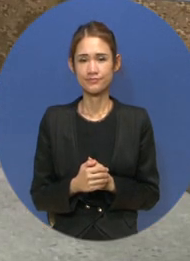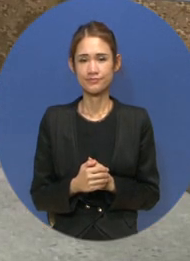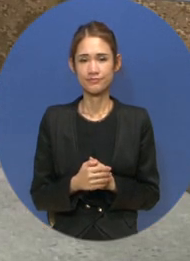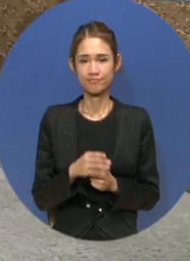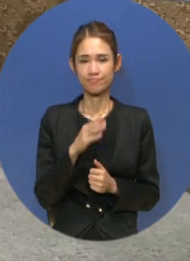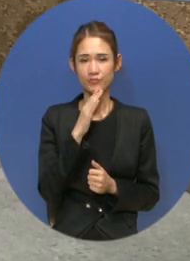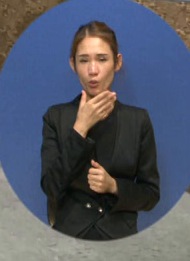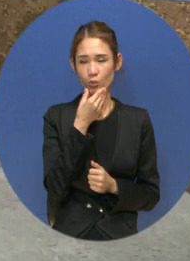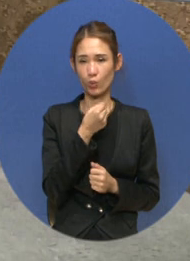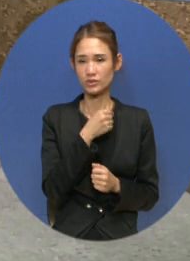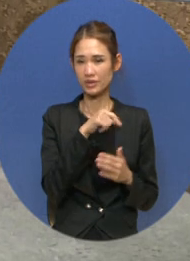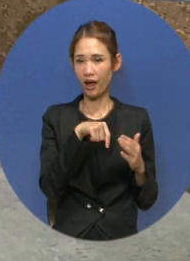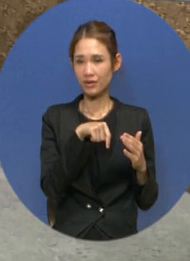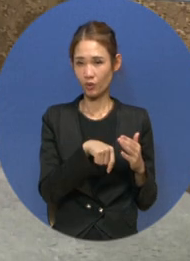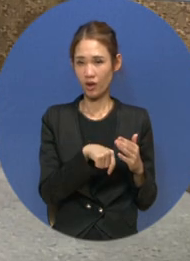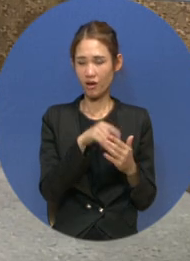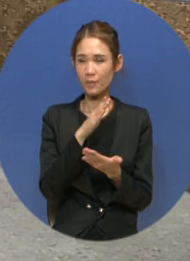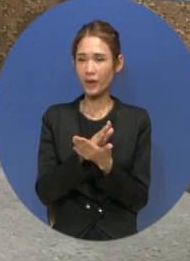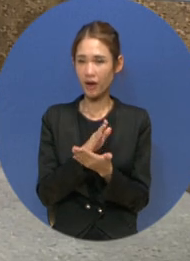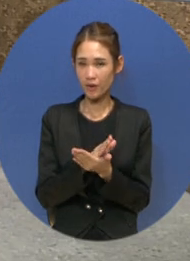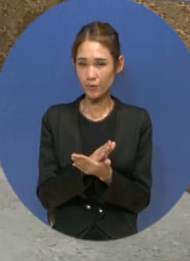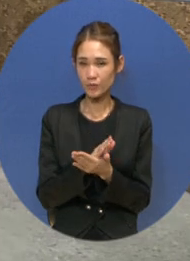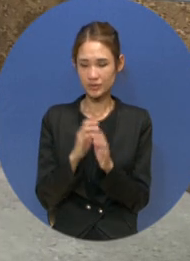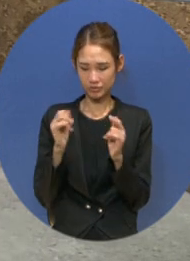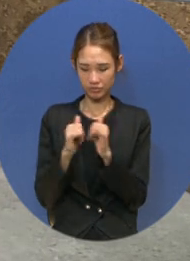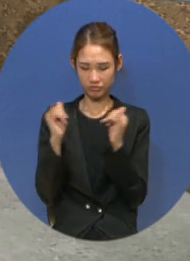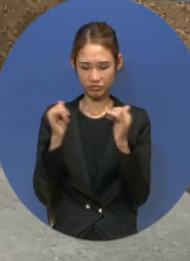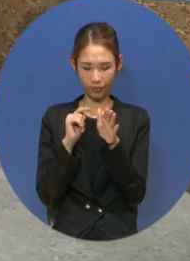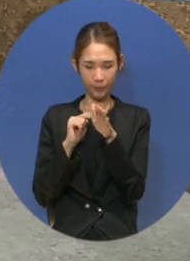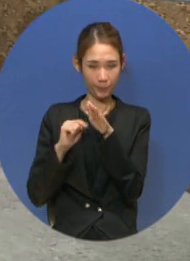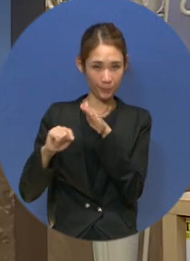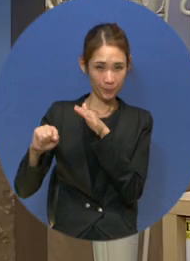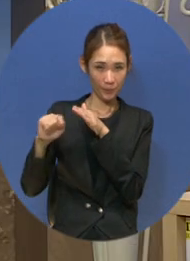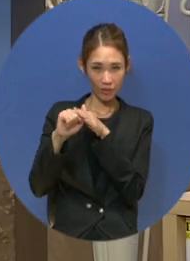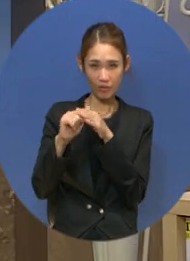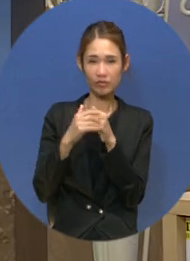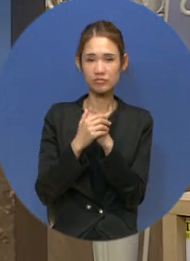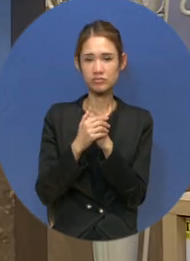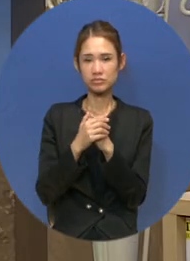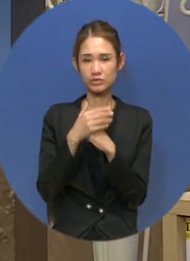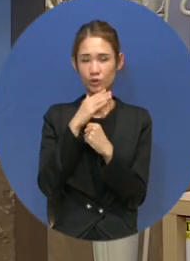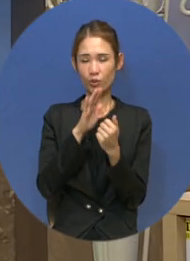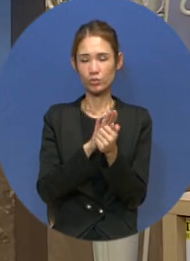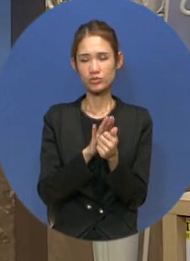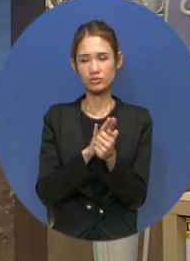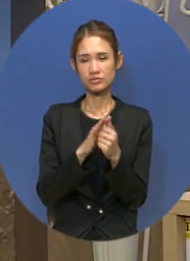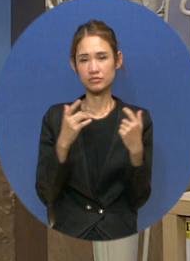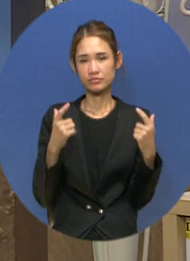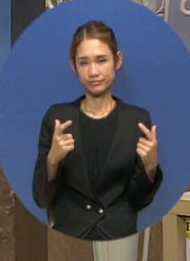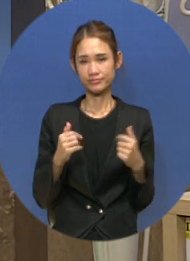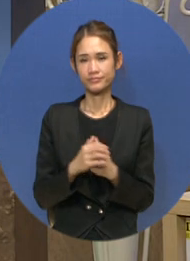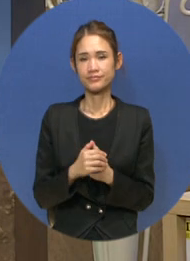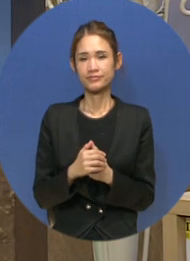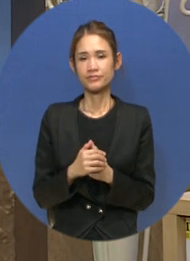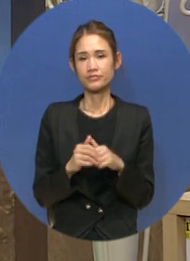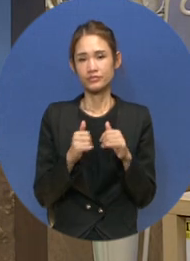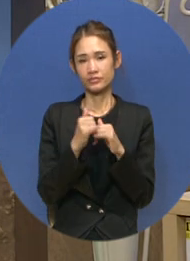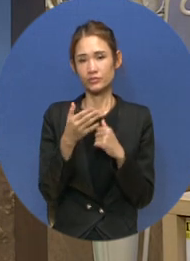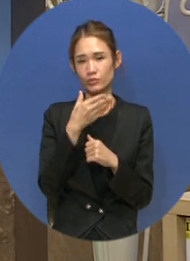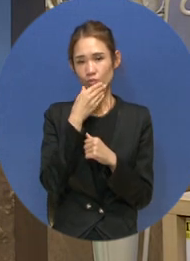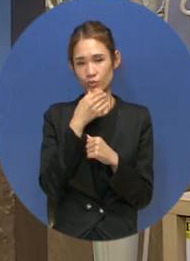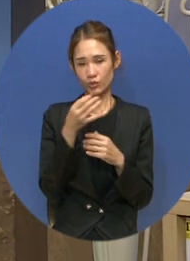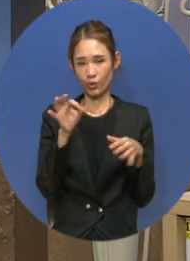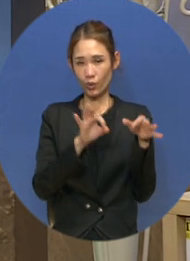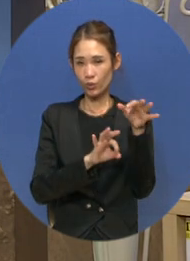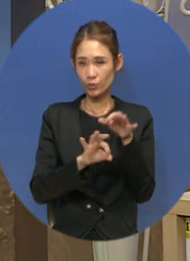정말 복지관 내에서가 아닌 지역사회로 뻗어나가는 네. 그런 서비스를 하고 계신 것 같은데요. 사회복지